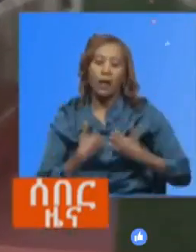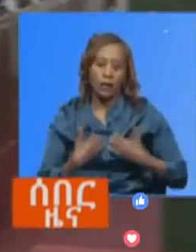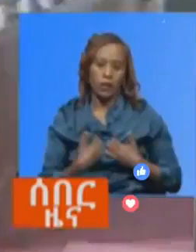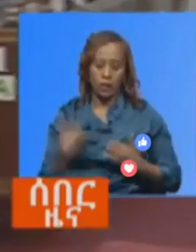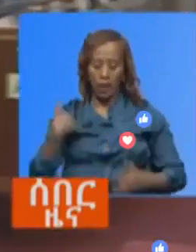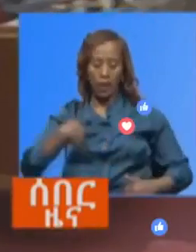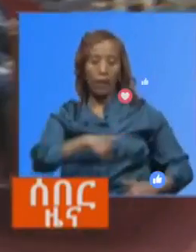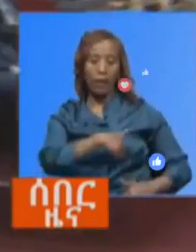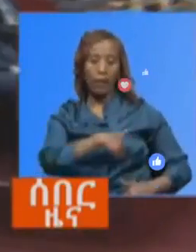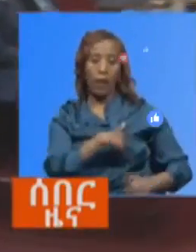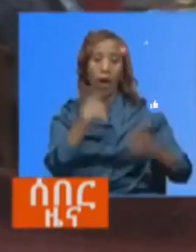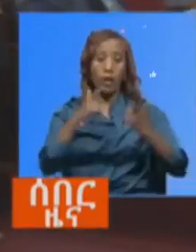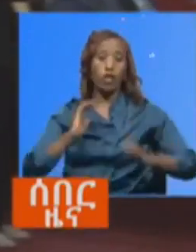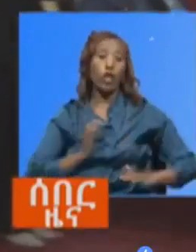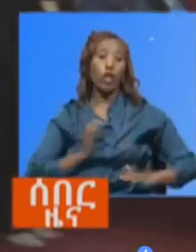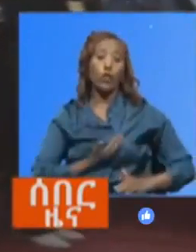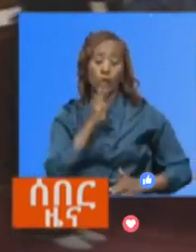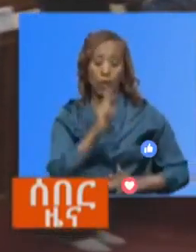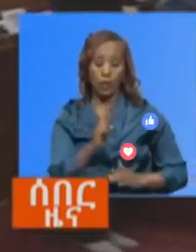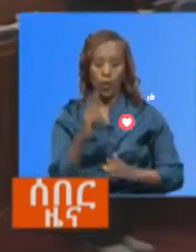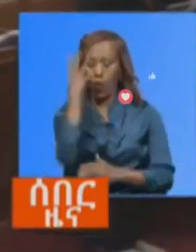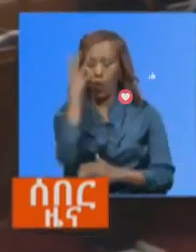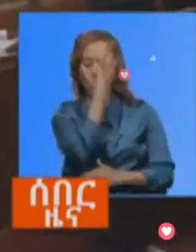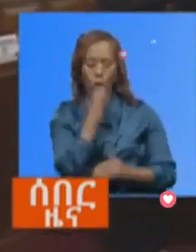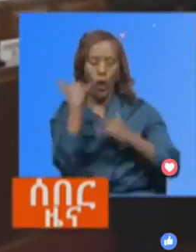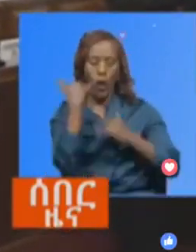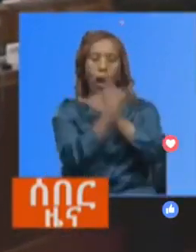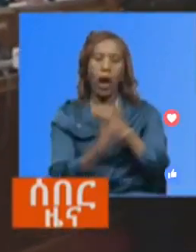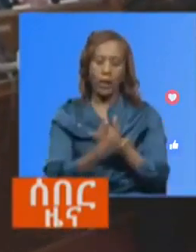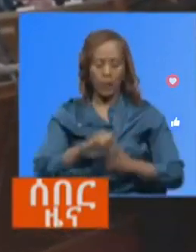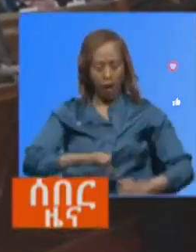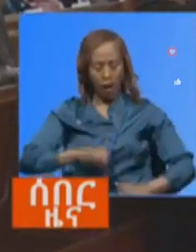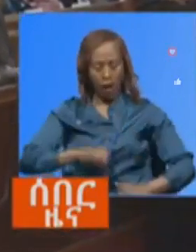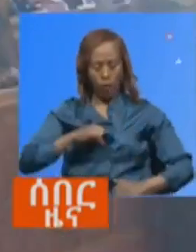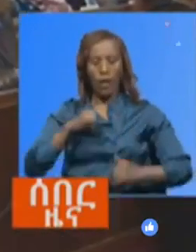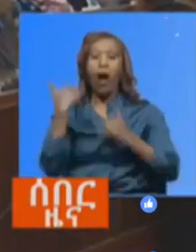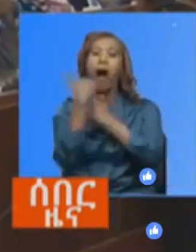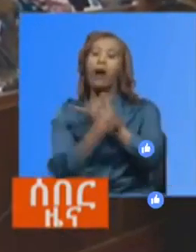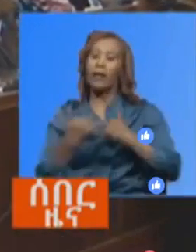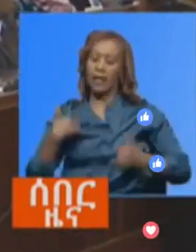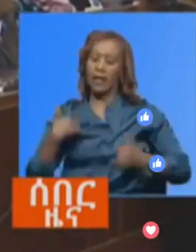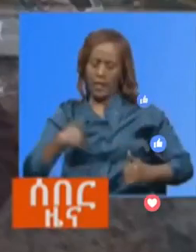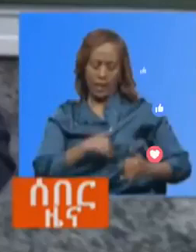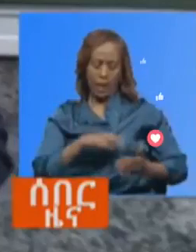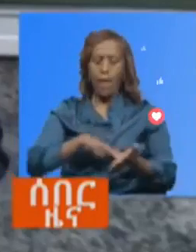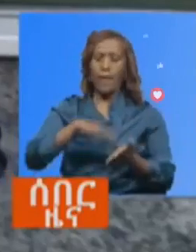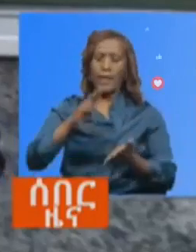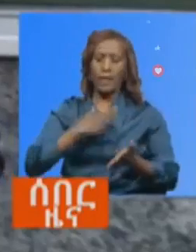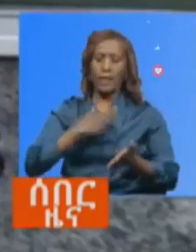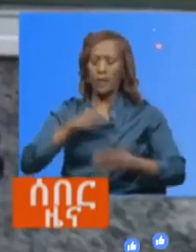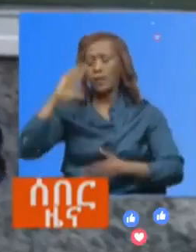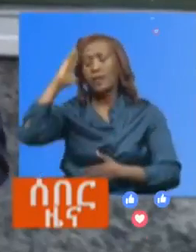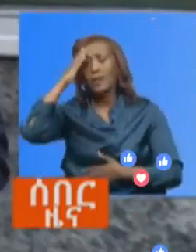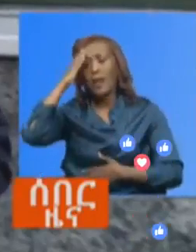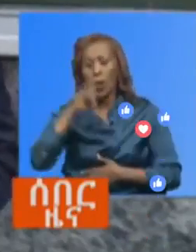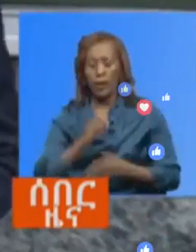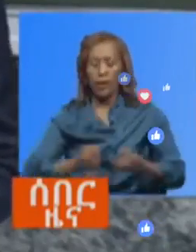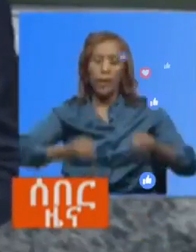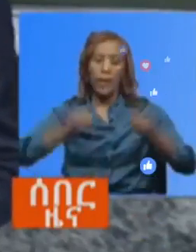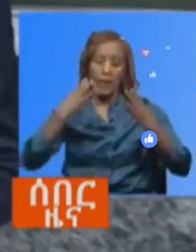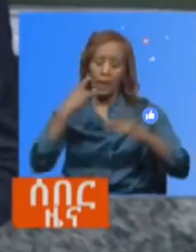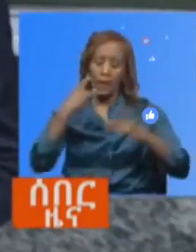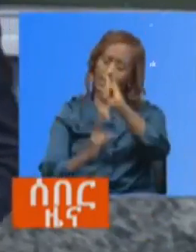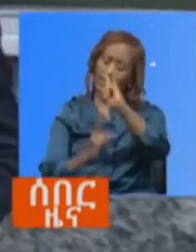እኛ እድለኞች ነን። ውብ አገር፣ አኩሪ ታሪክ አለን። እኛ መነሻችንን እናውቃለን። በርካታ